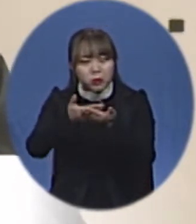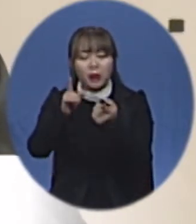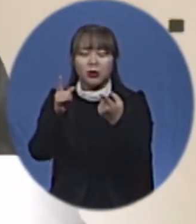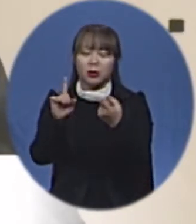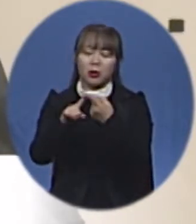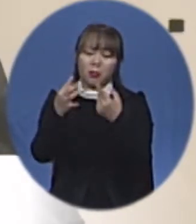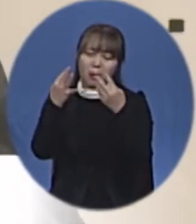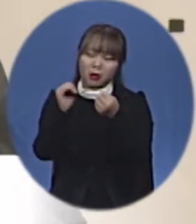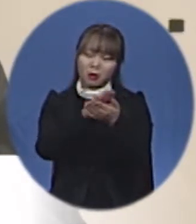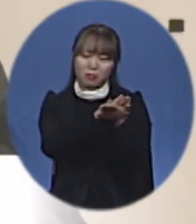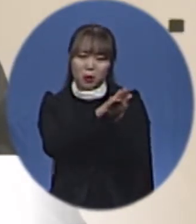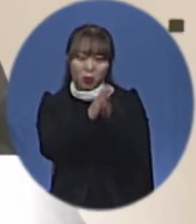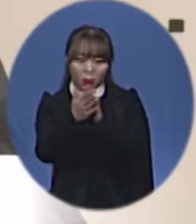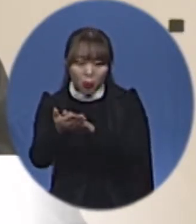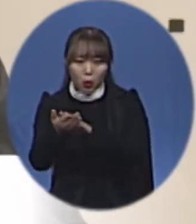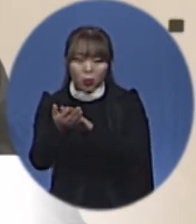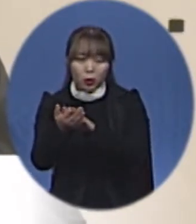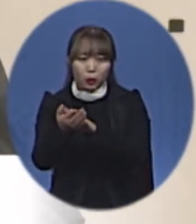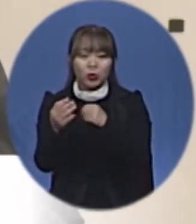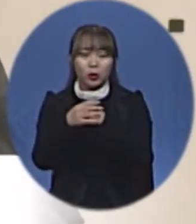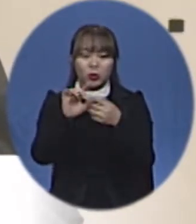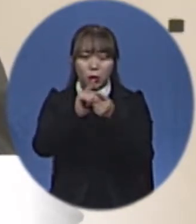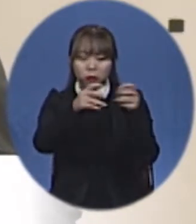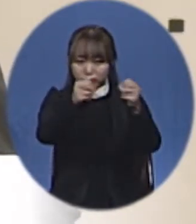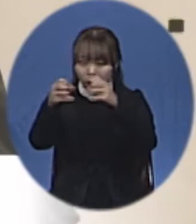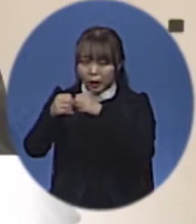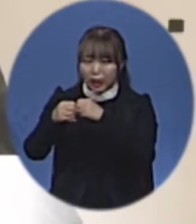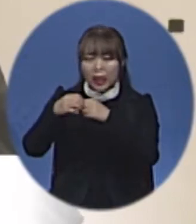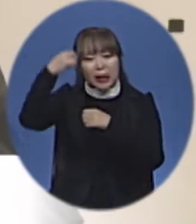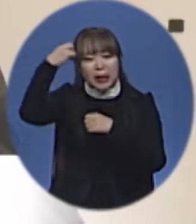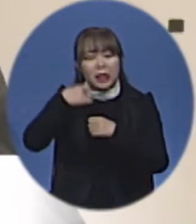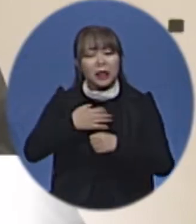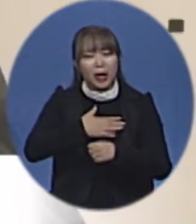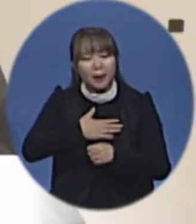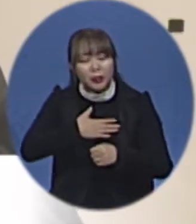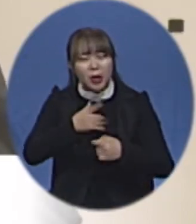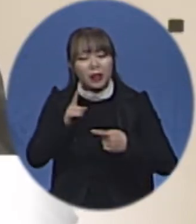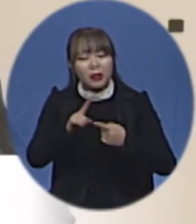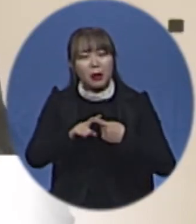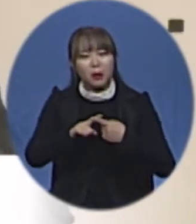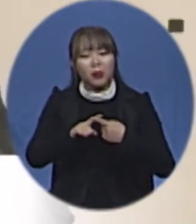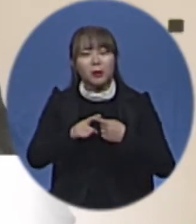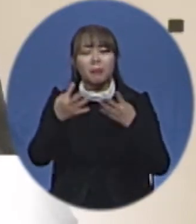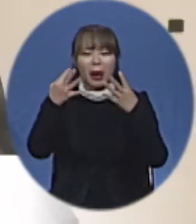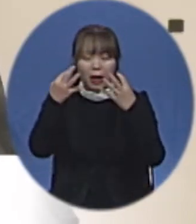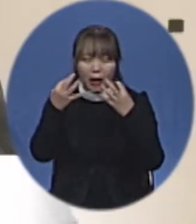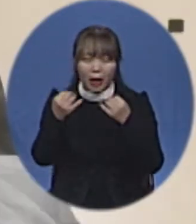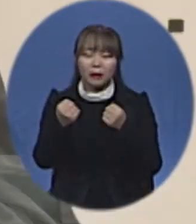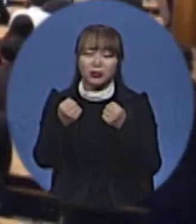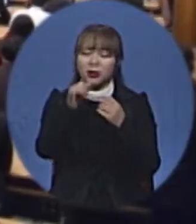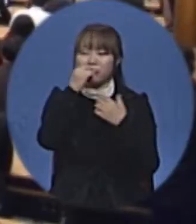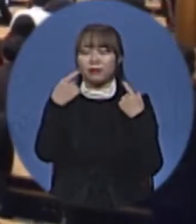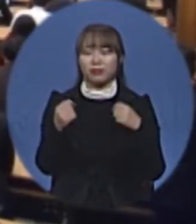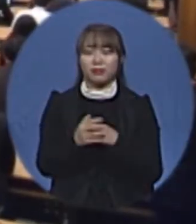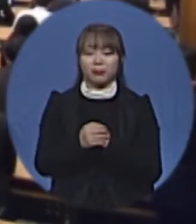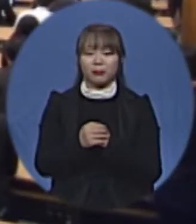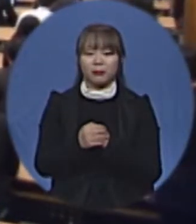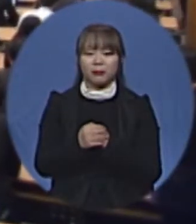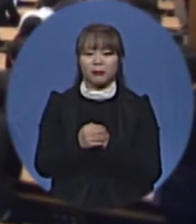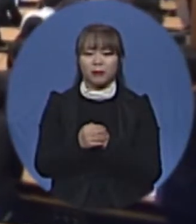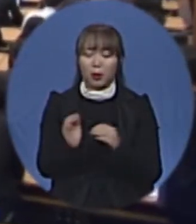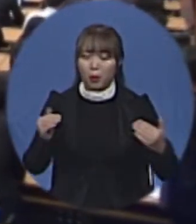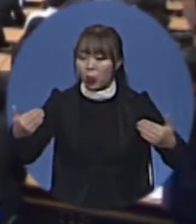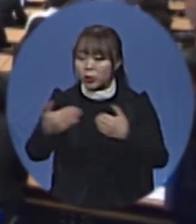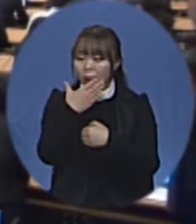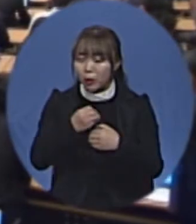많이 변했고 그 소통에 느끼는 감정에 대한 체감도는 좀 굉장히 많이 있다.